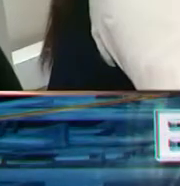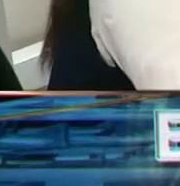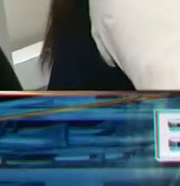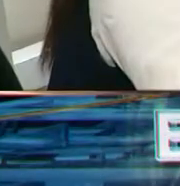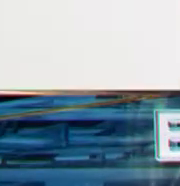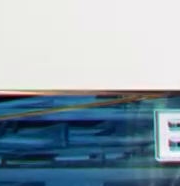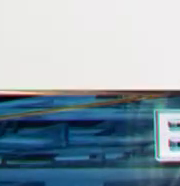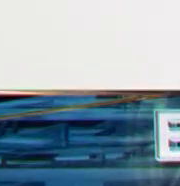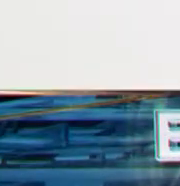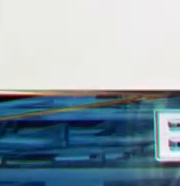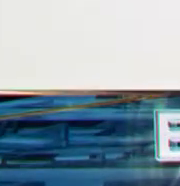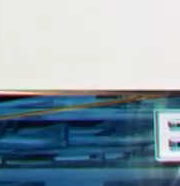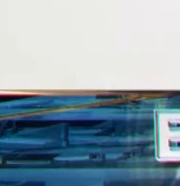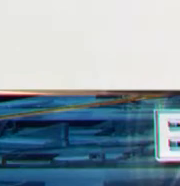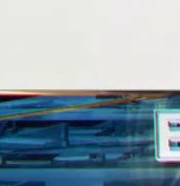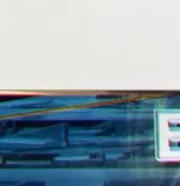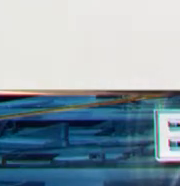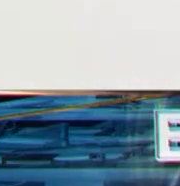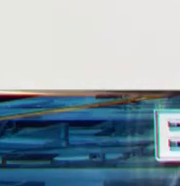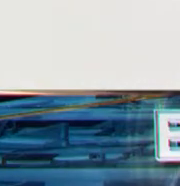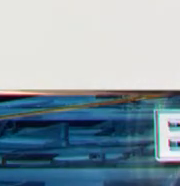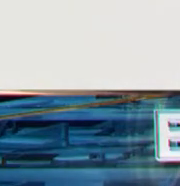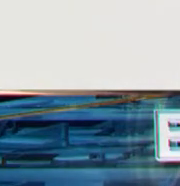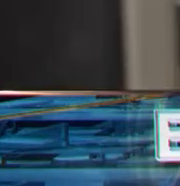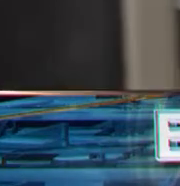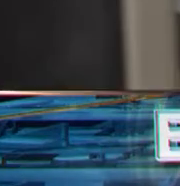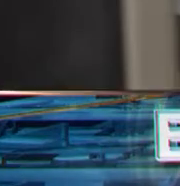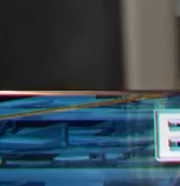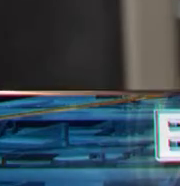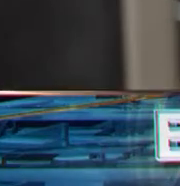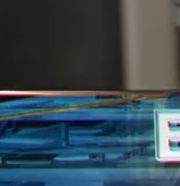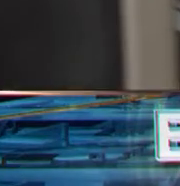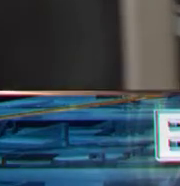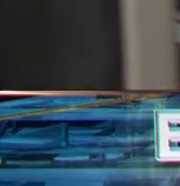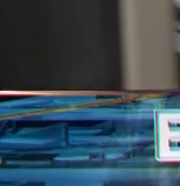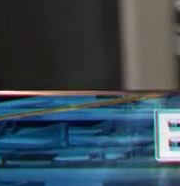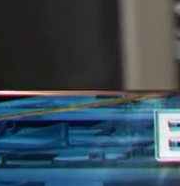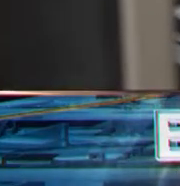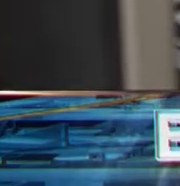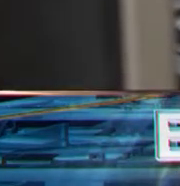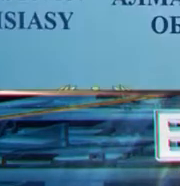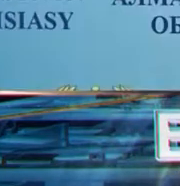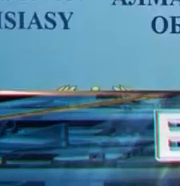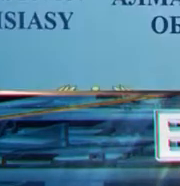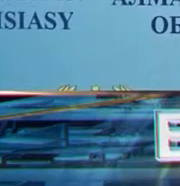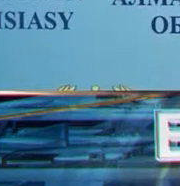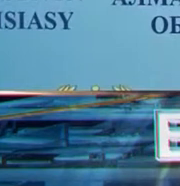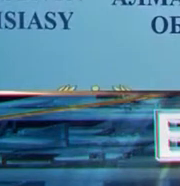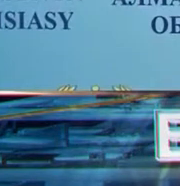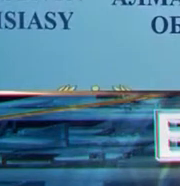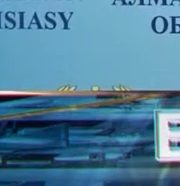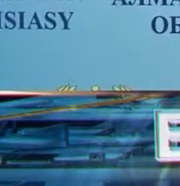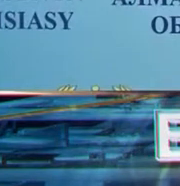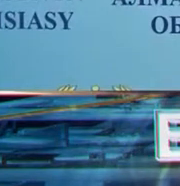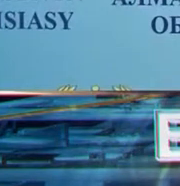Ауадан ақша жасайтындар көбейді, онлайн алаяқтар ересектерді былай қойып, балаларға ауыз сала бастады. Жедел іздестіру